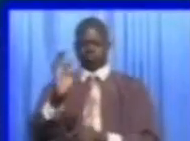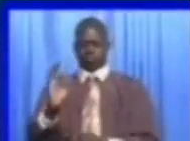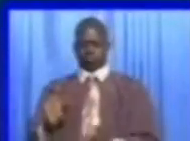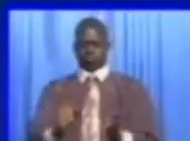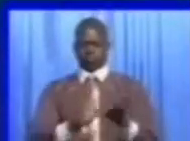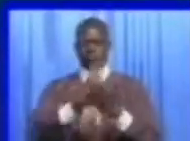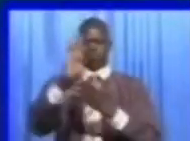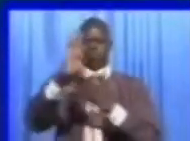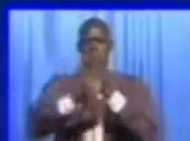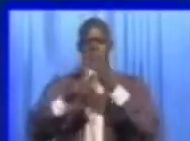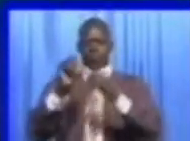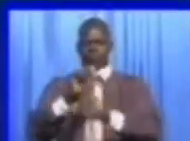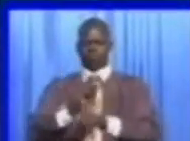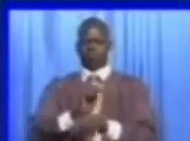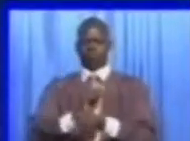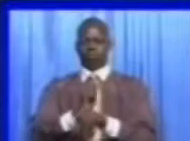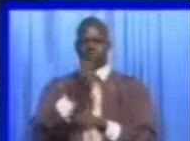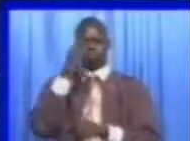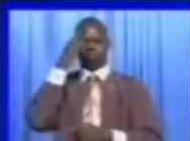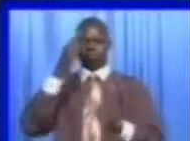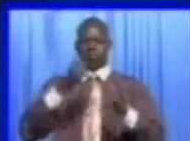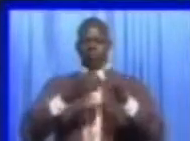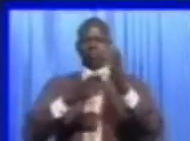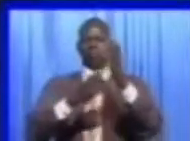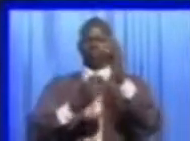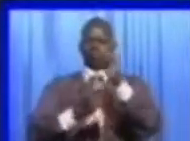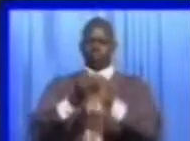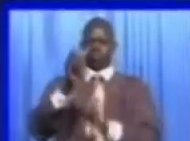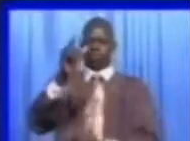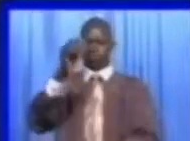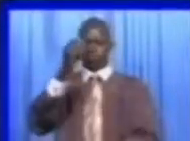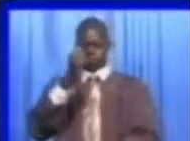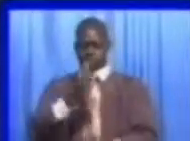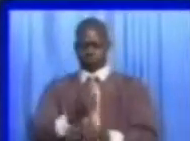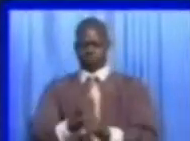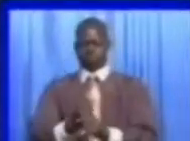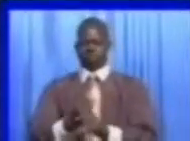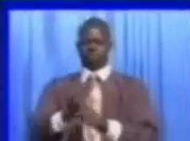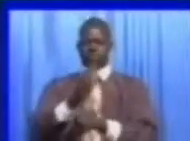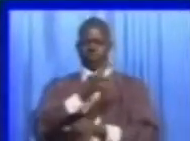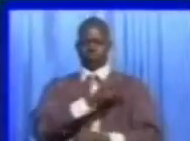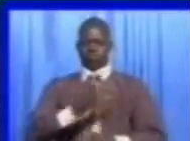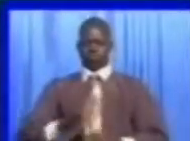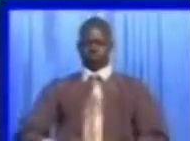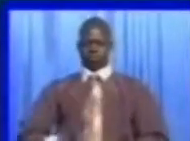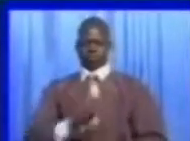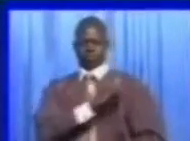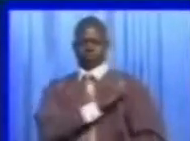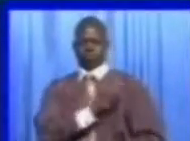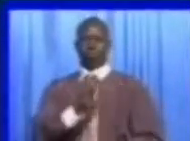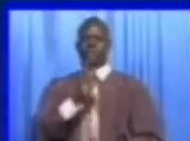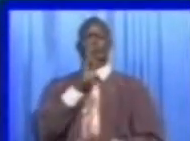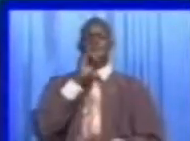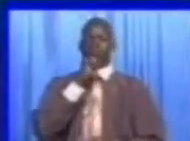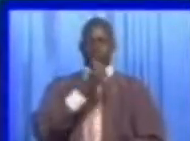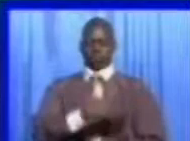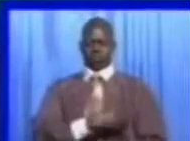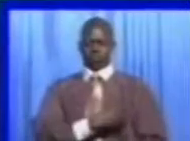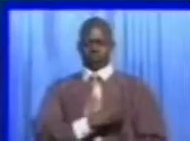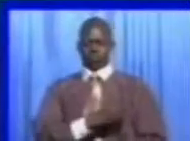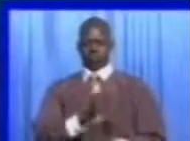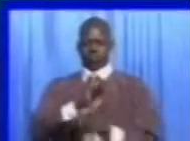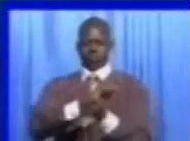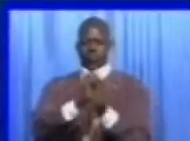bilan de ses activités pour la première fois depuis plus de 20 ans sont célèbre leaders n'est pas candidat à sa succession